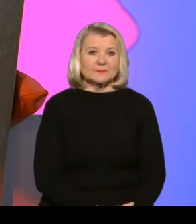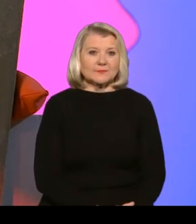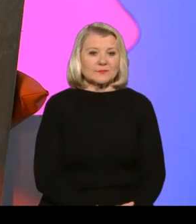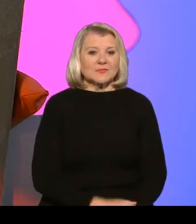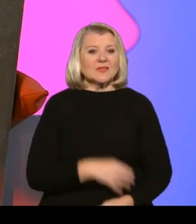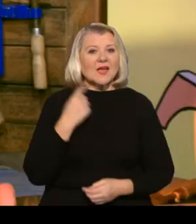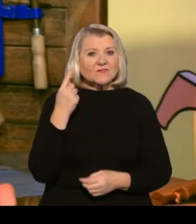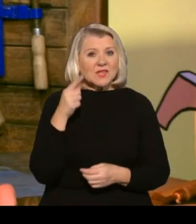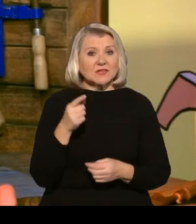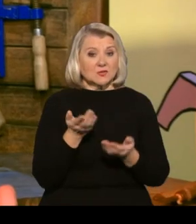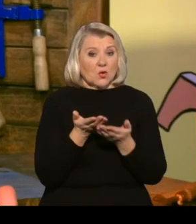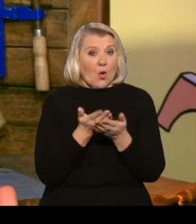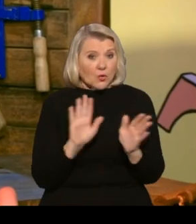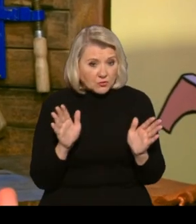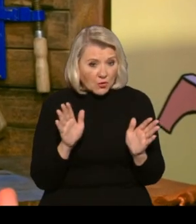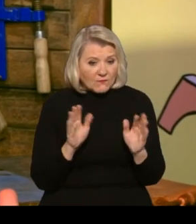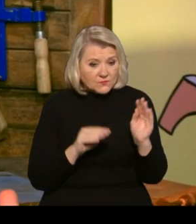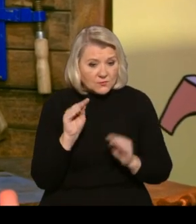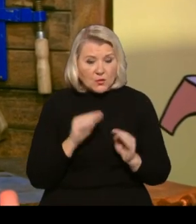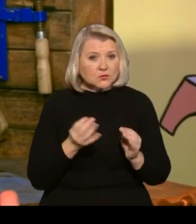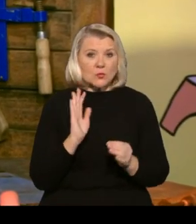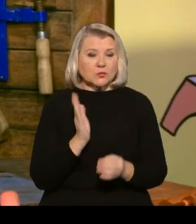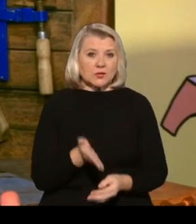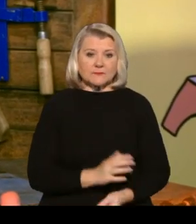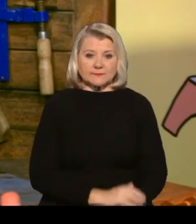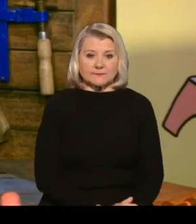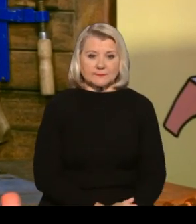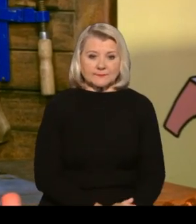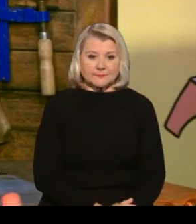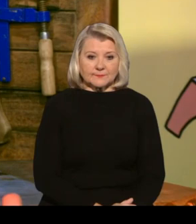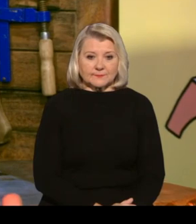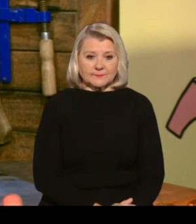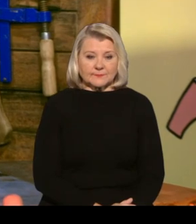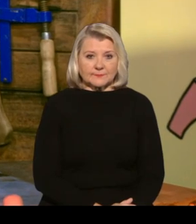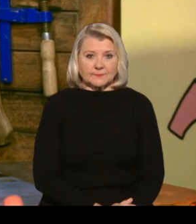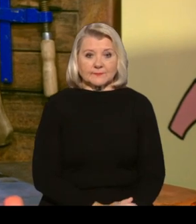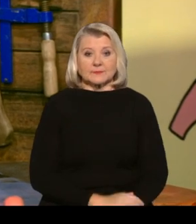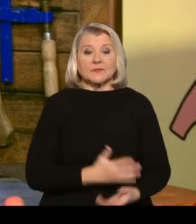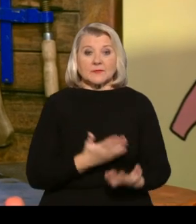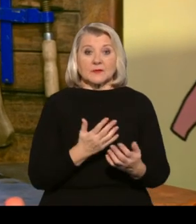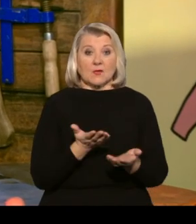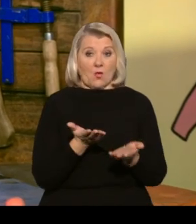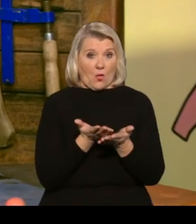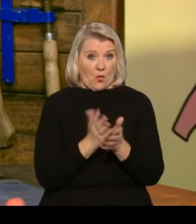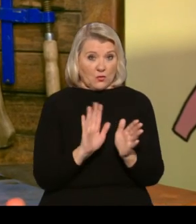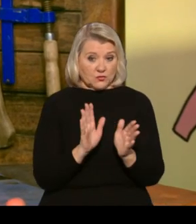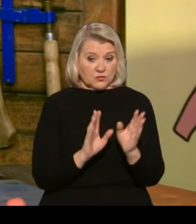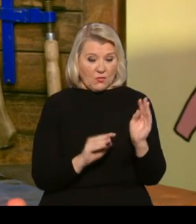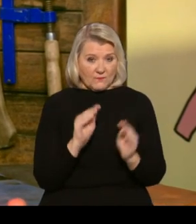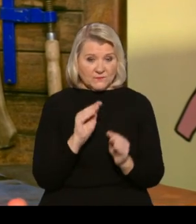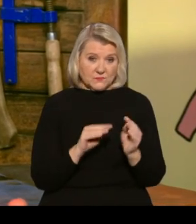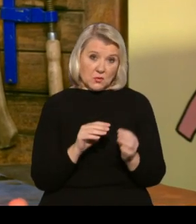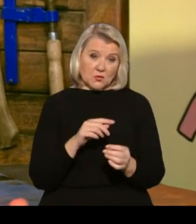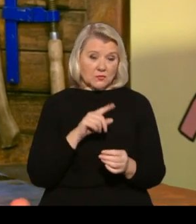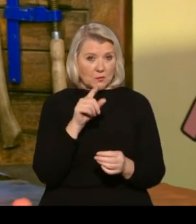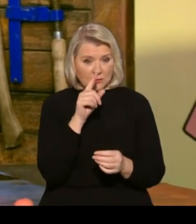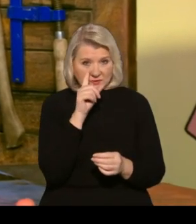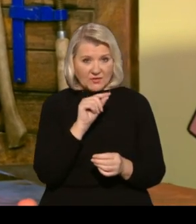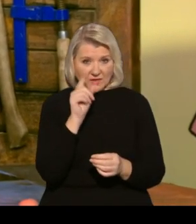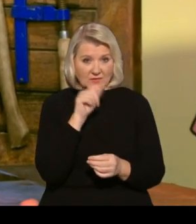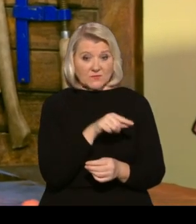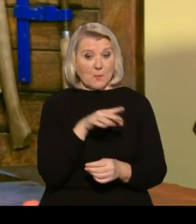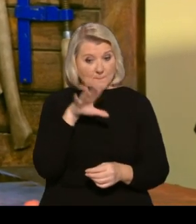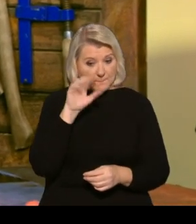to bude, až to bude, dědo? No, Františku, až to bude, tak jsem zvědavý, jestli poznáš, co